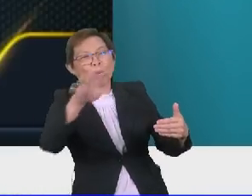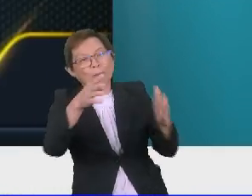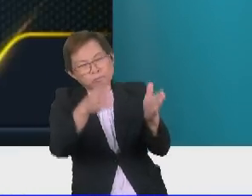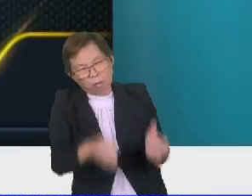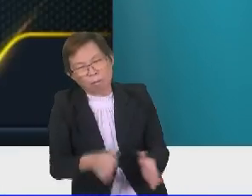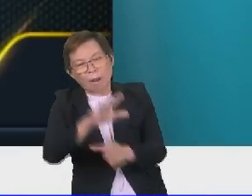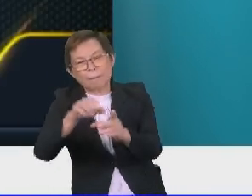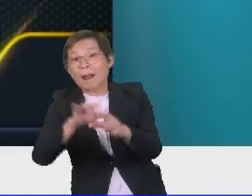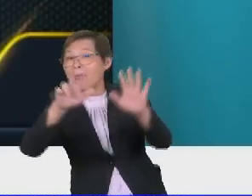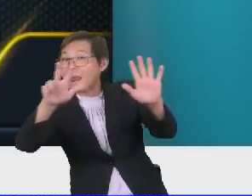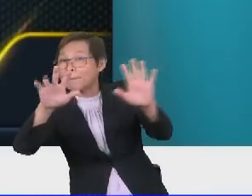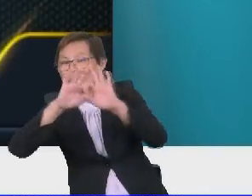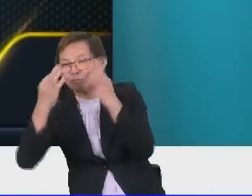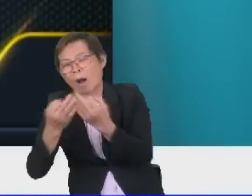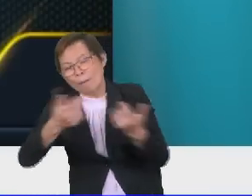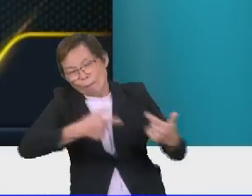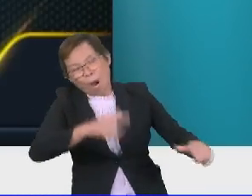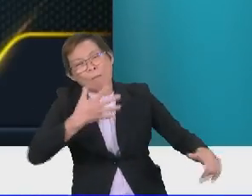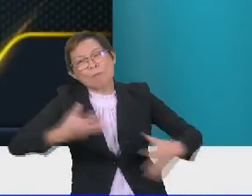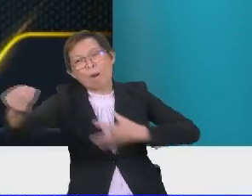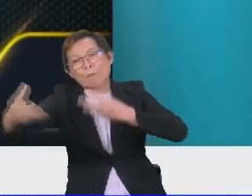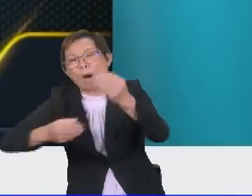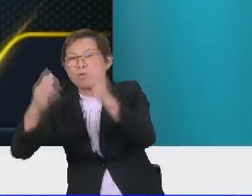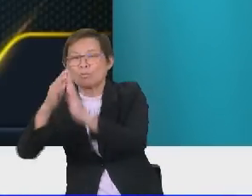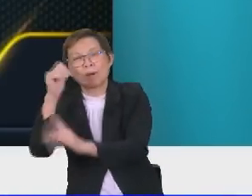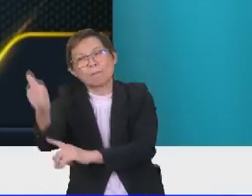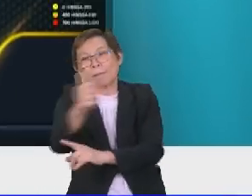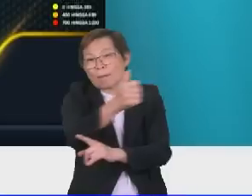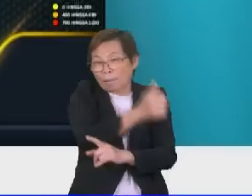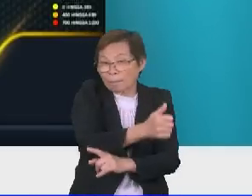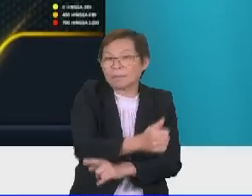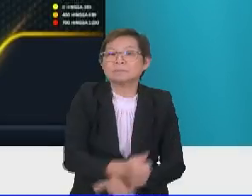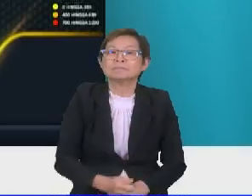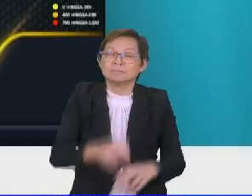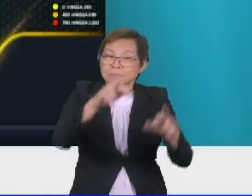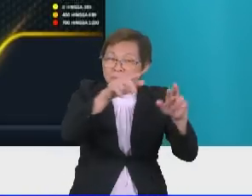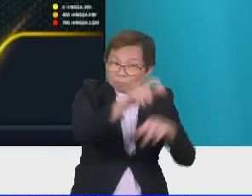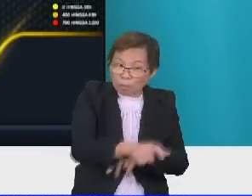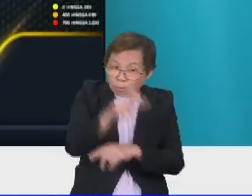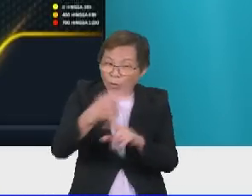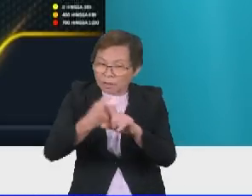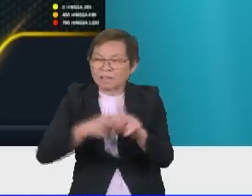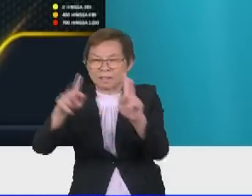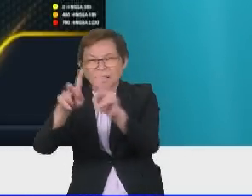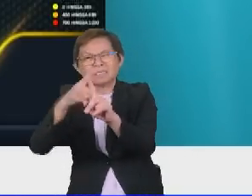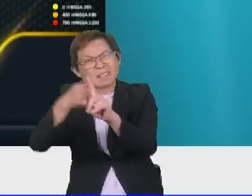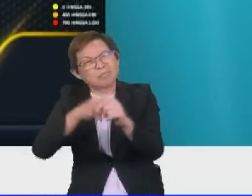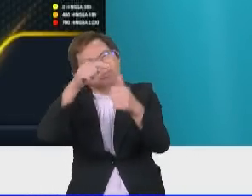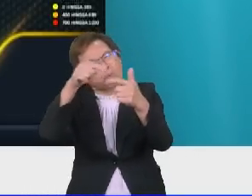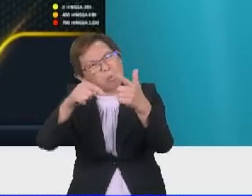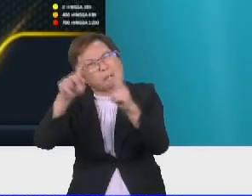melibatkan 8 keluarga dibenarkan pulang ke kediaman masing-masing mereka merupakan penduduk dari beberapa buah Kampung